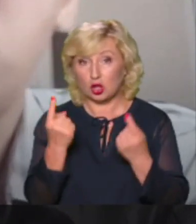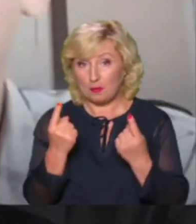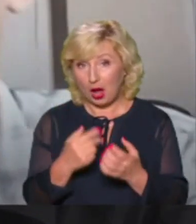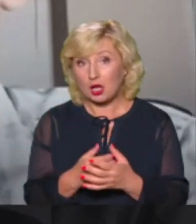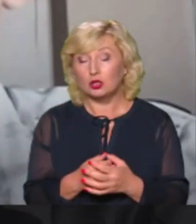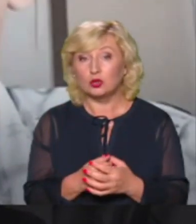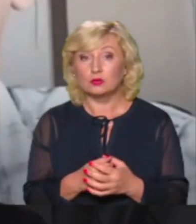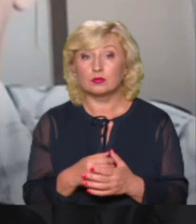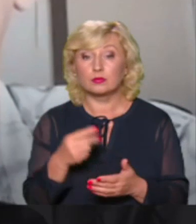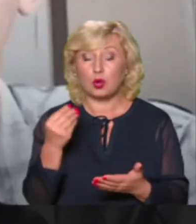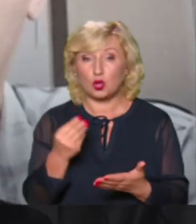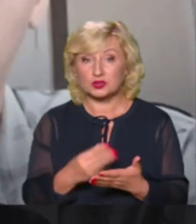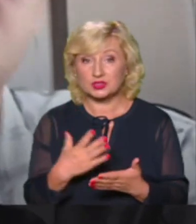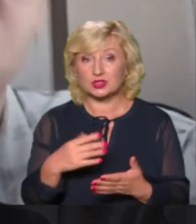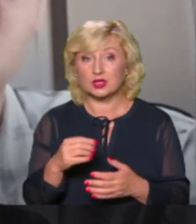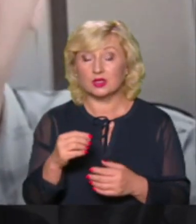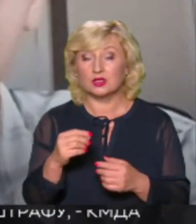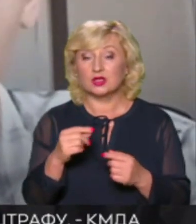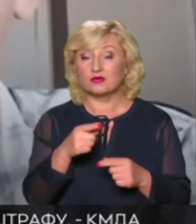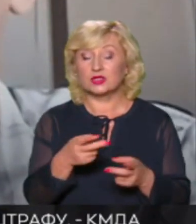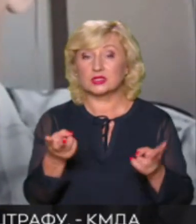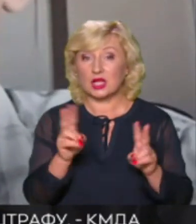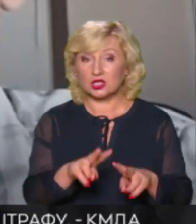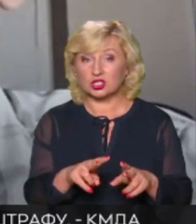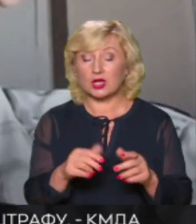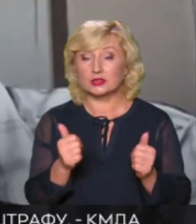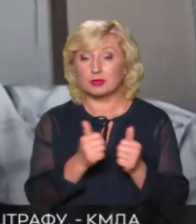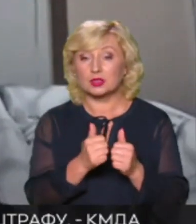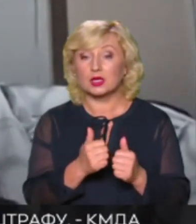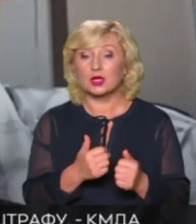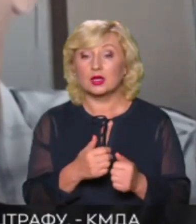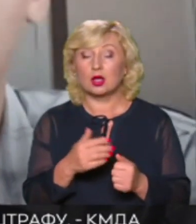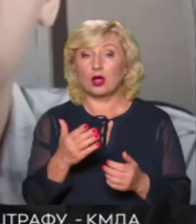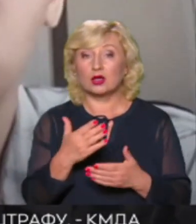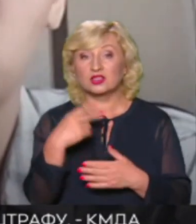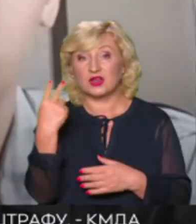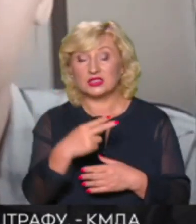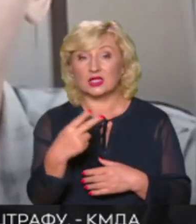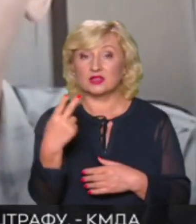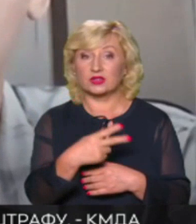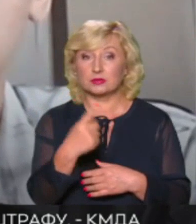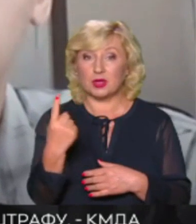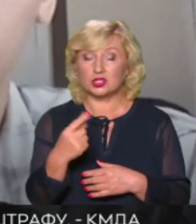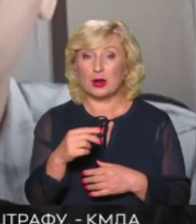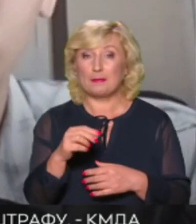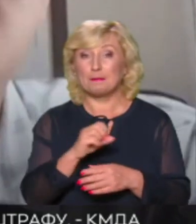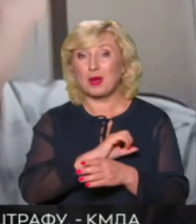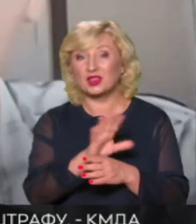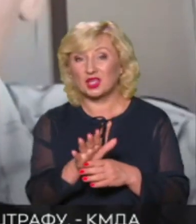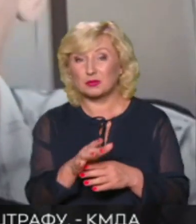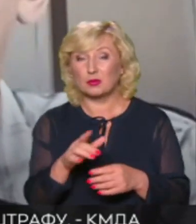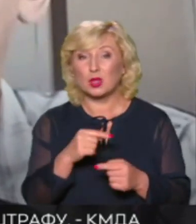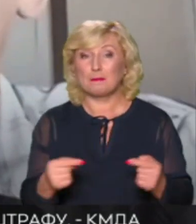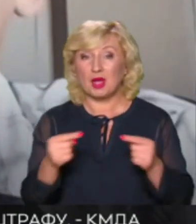по глобальних оцінках з Африкою, він залишається. Хоча останні 20-й, 21-й, пандемія, було певне